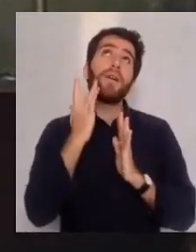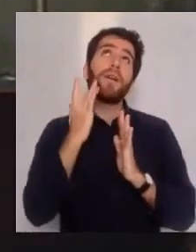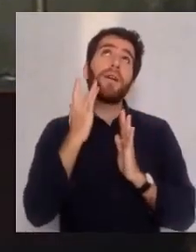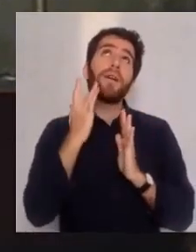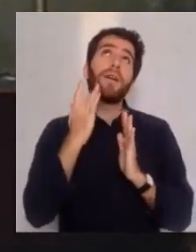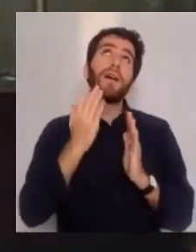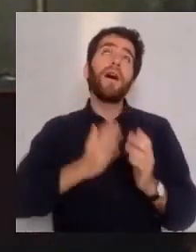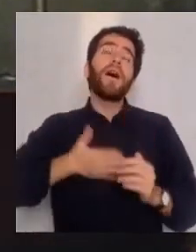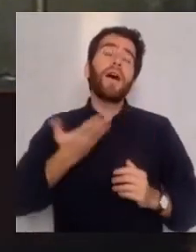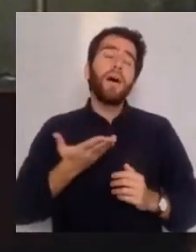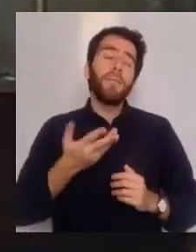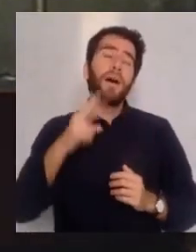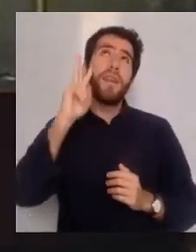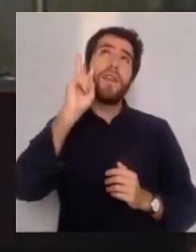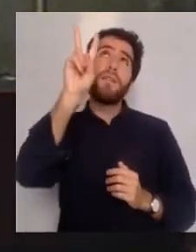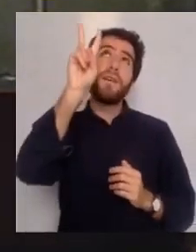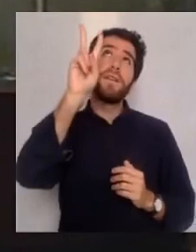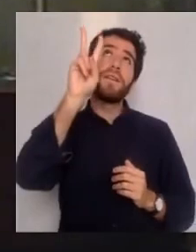augmenta la meva fe.